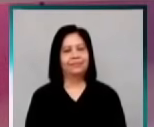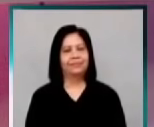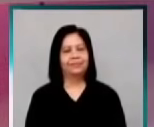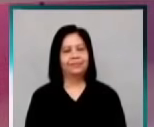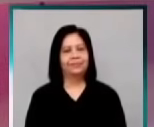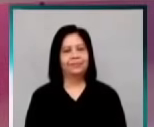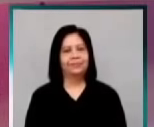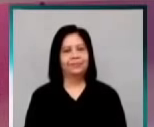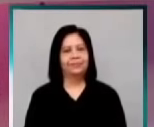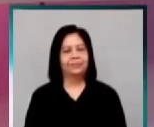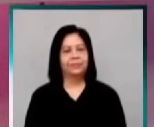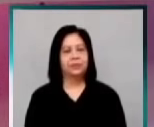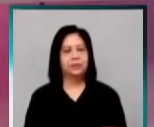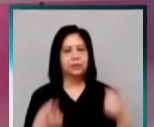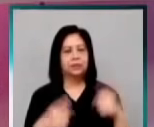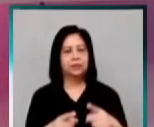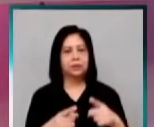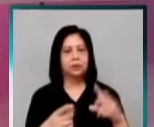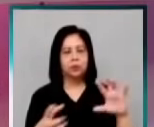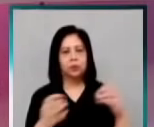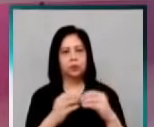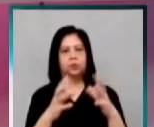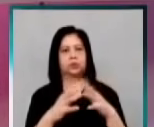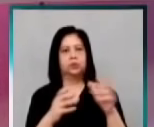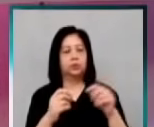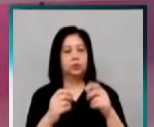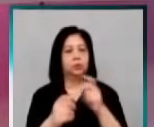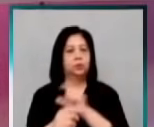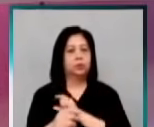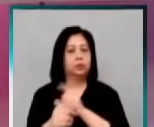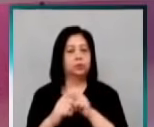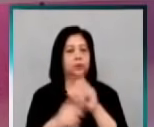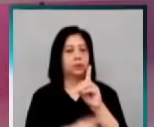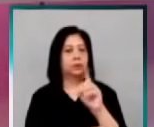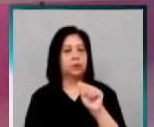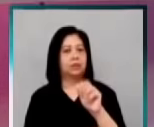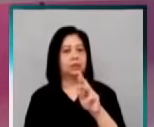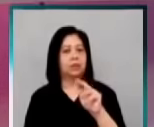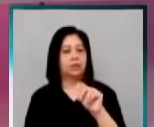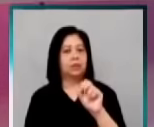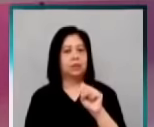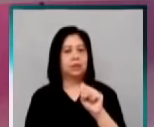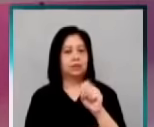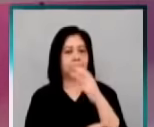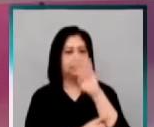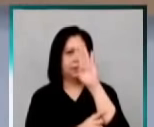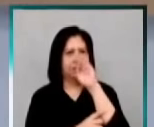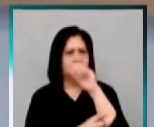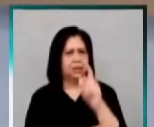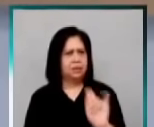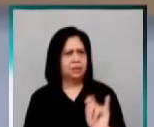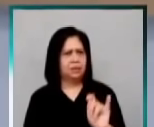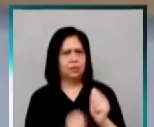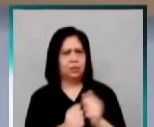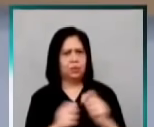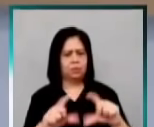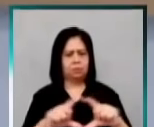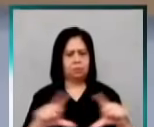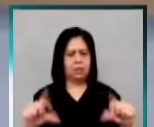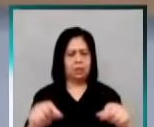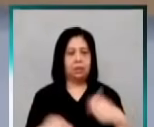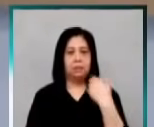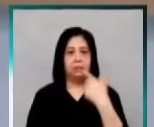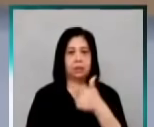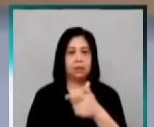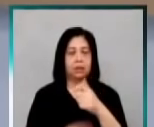Nauwi sa enkwentro ang pagpara ng mga pulis sa Dasmariñas, Cavite sa isang taxi na walang plaka. Napatay ang isa sa tatlong sakay